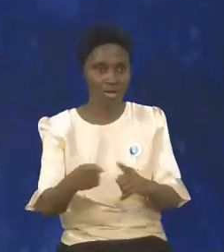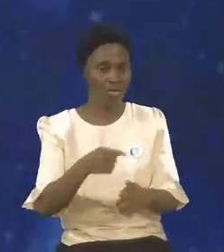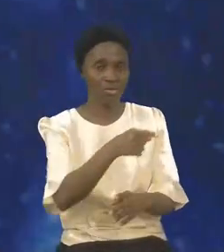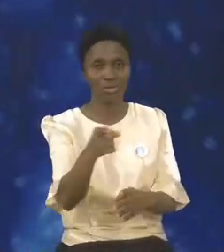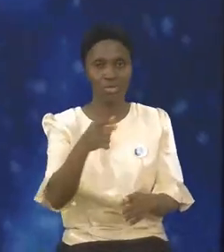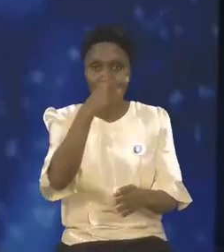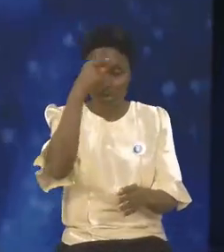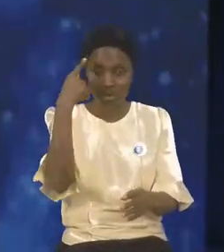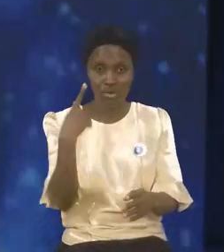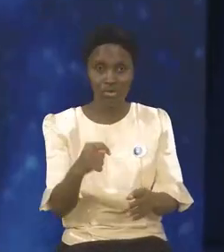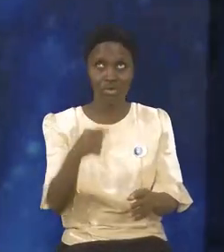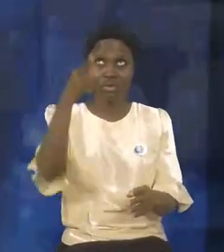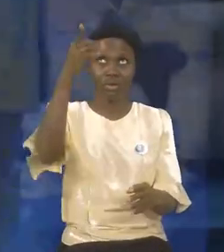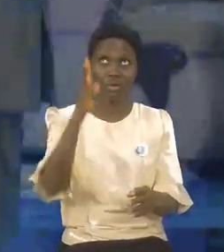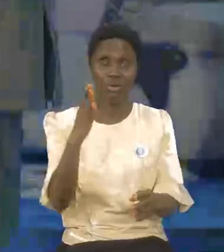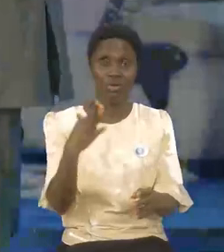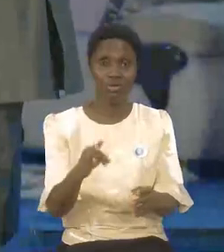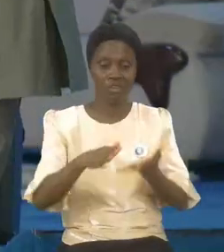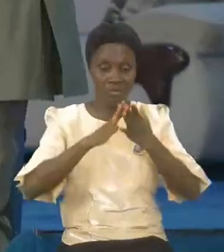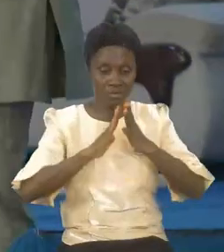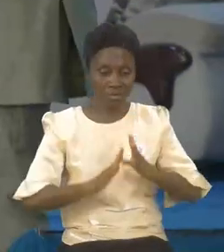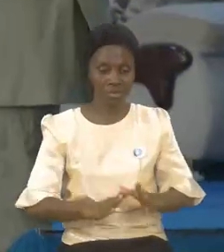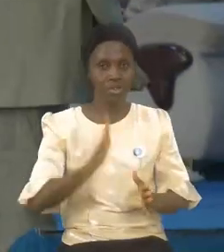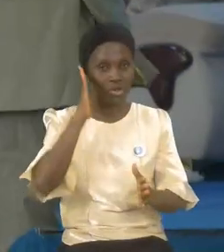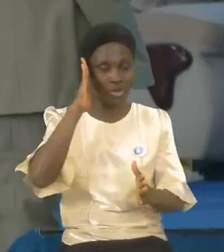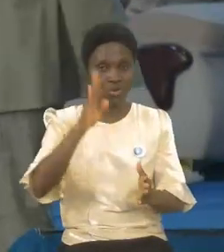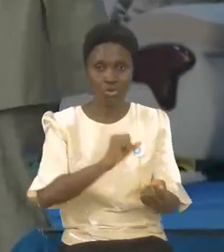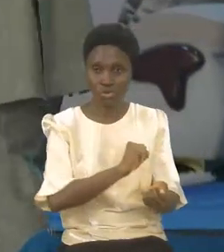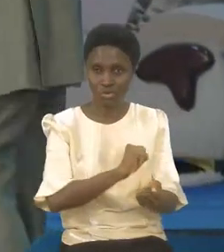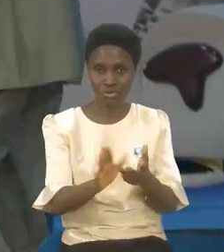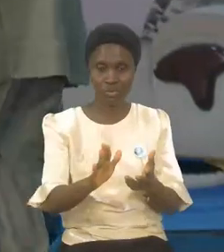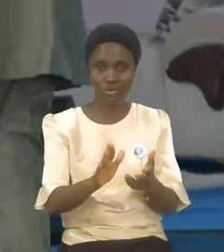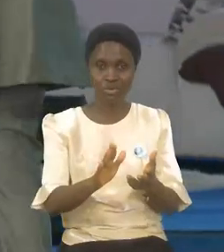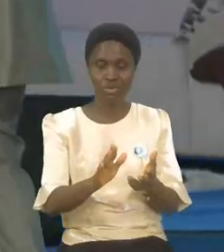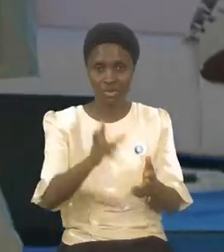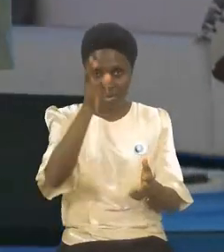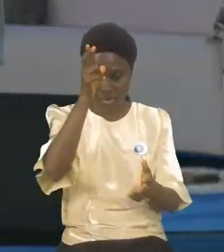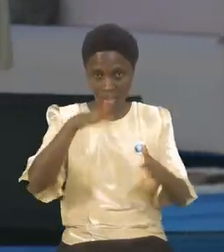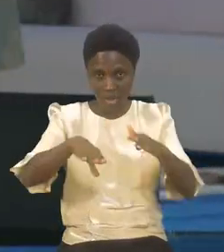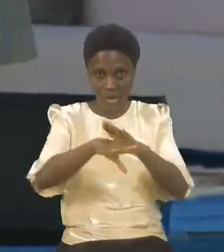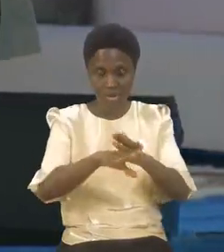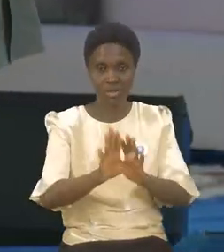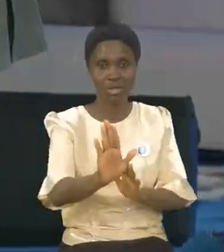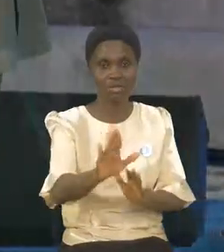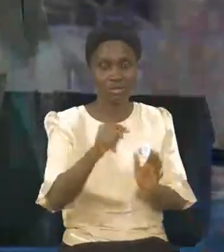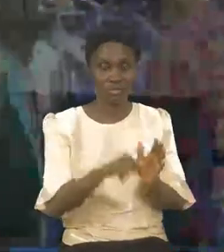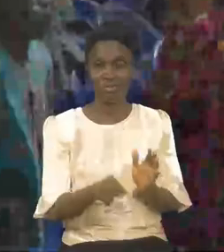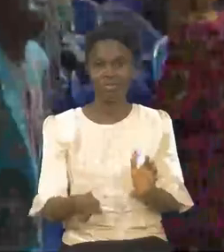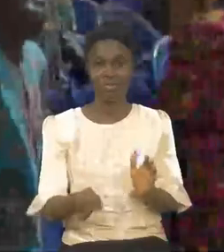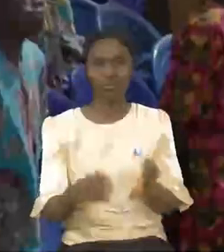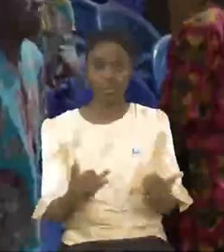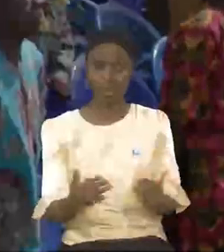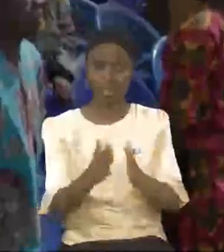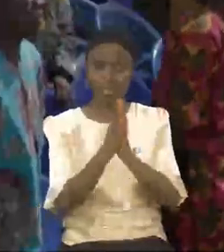écrasera bientôt Satan sous vos pieds. Ouvrez la bouche et parlez au Seigneur.